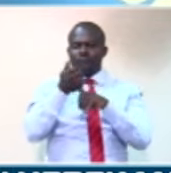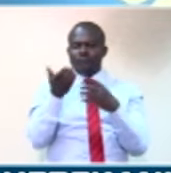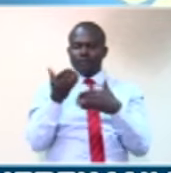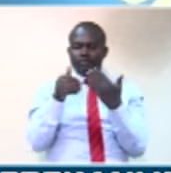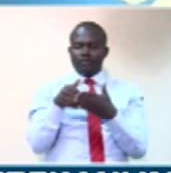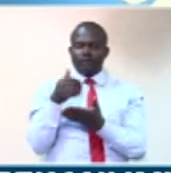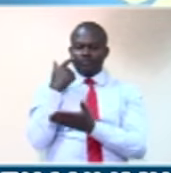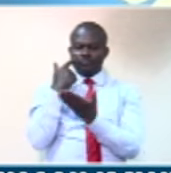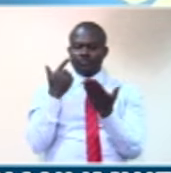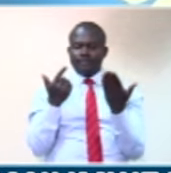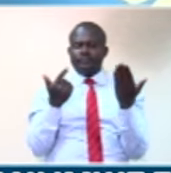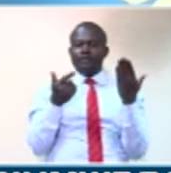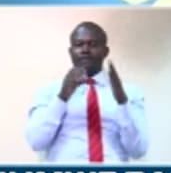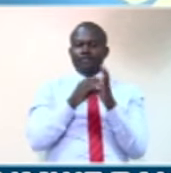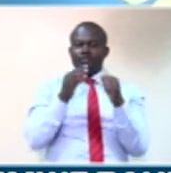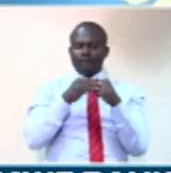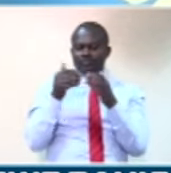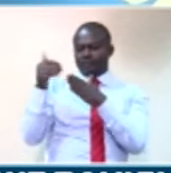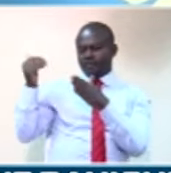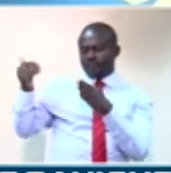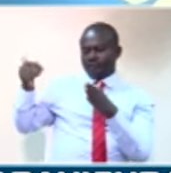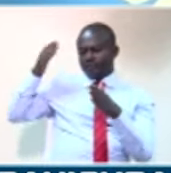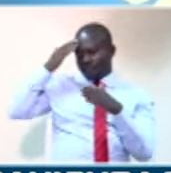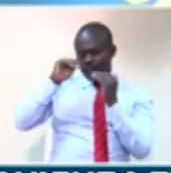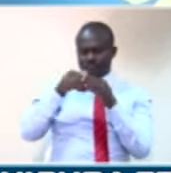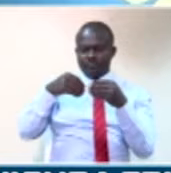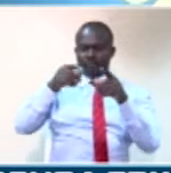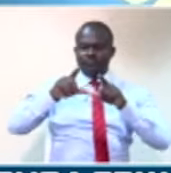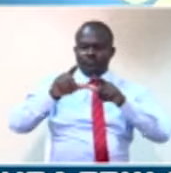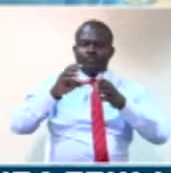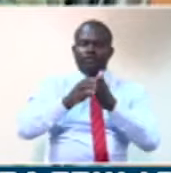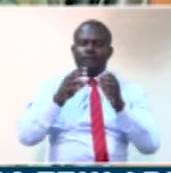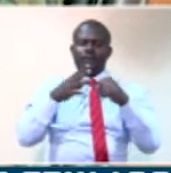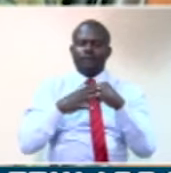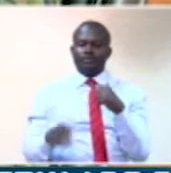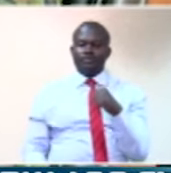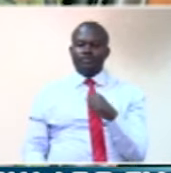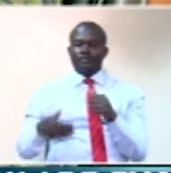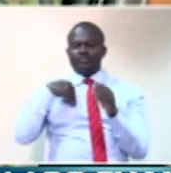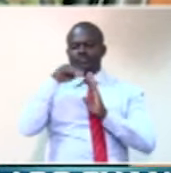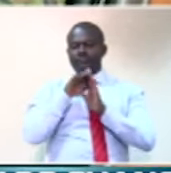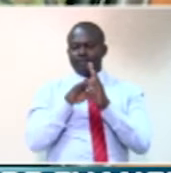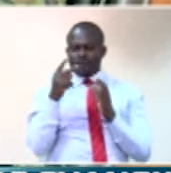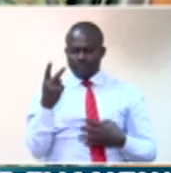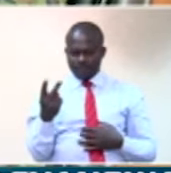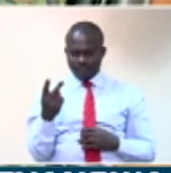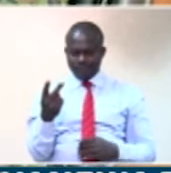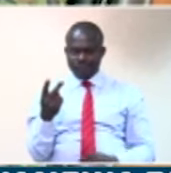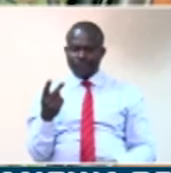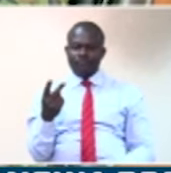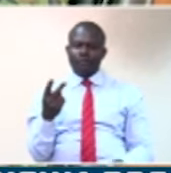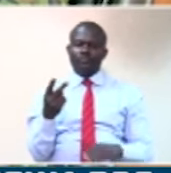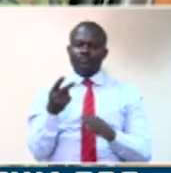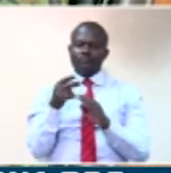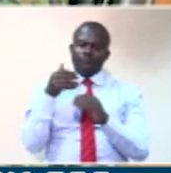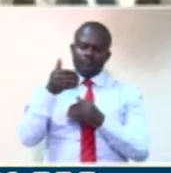uwuhe mu byiciro 8 byose byabanje, dore ko mugiye gutanga impamyabumenyi ku cyiciro cya 9? Dufite programme ebyiri hano